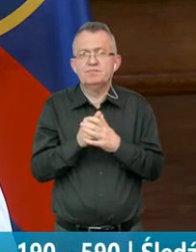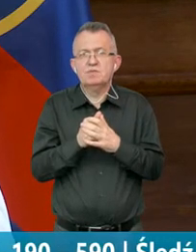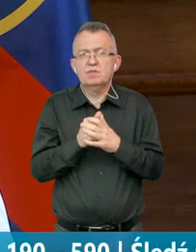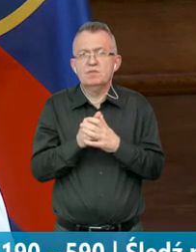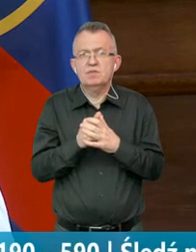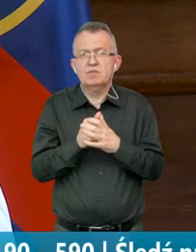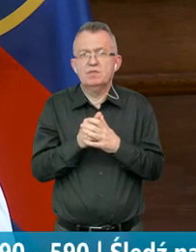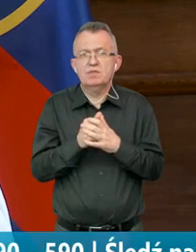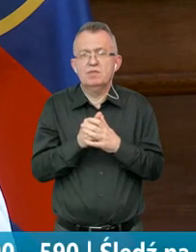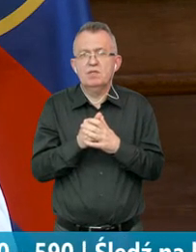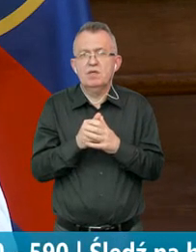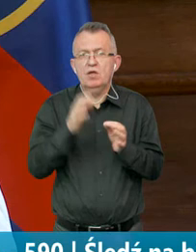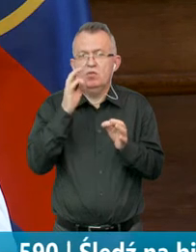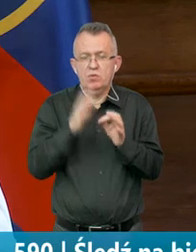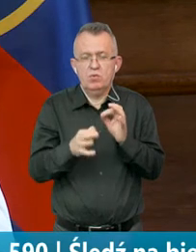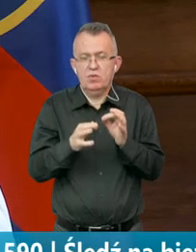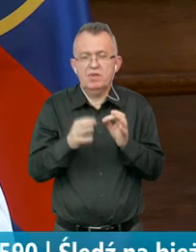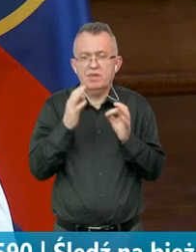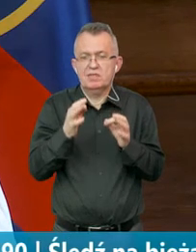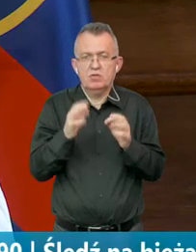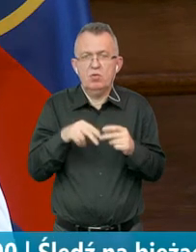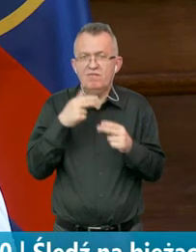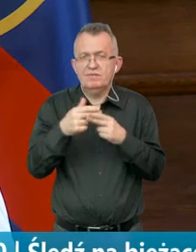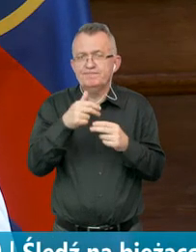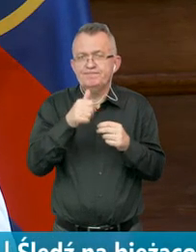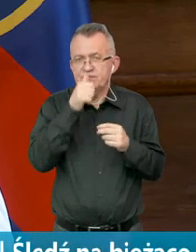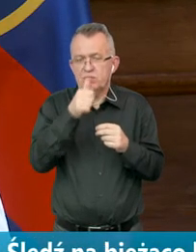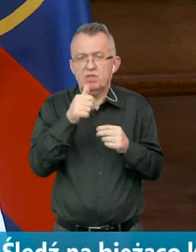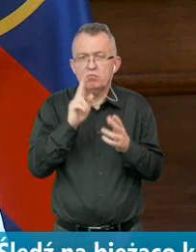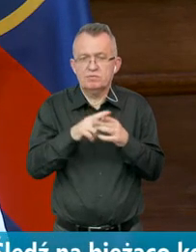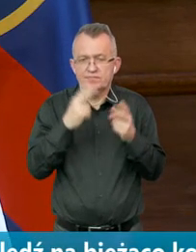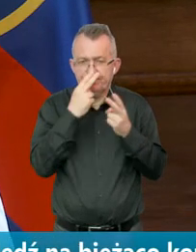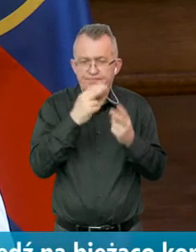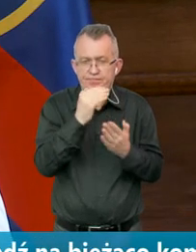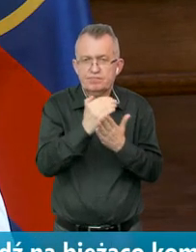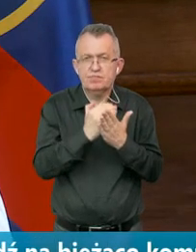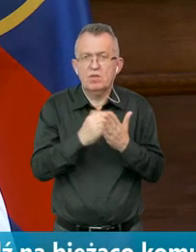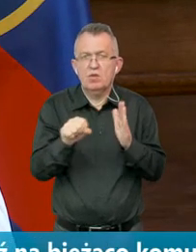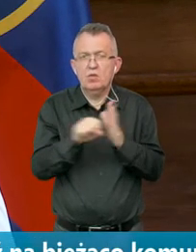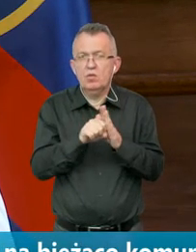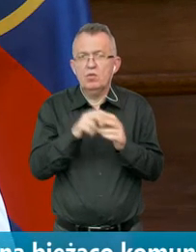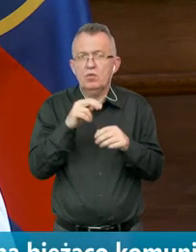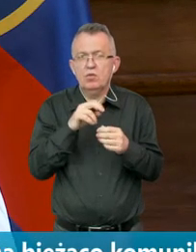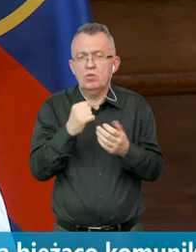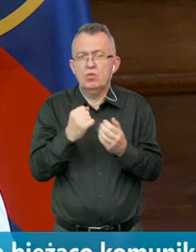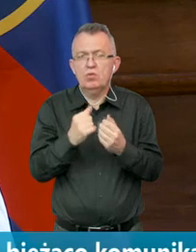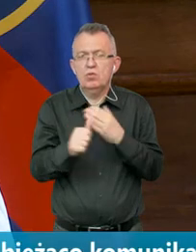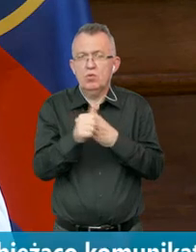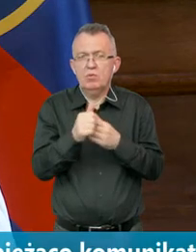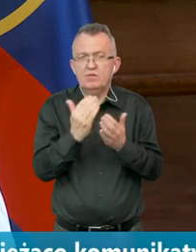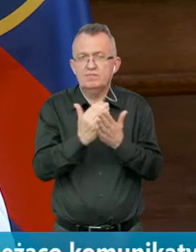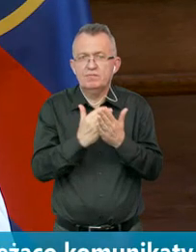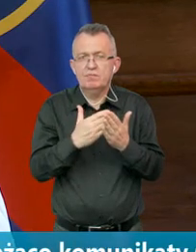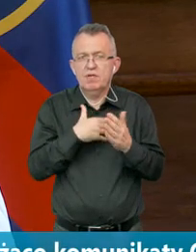Andrzeju, dokładnie na to pytanie w tej chwili panu nie odpowiem. Musimy zajrzeć do naszych dokumentów. Mamy